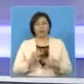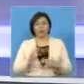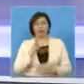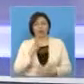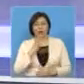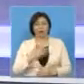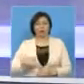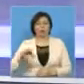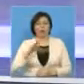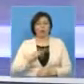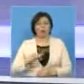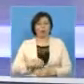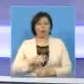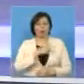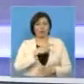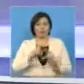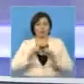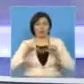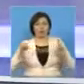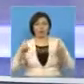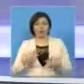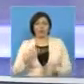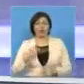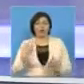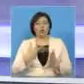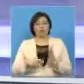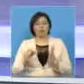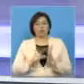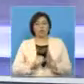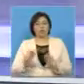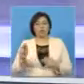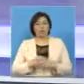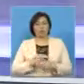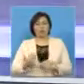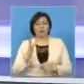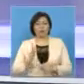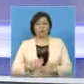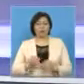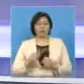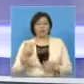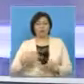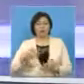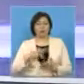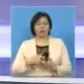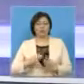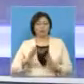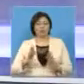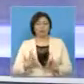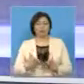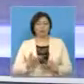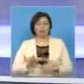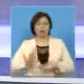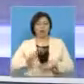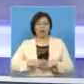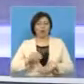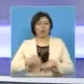таңда облыстық фтизопульмонологиялық орталығында 186 науқас ем қабылдап жатыр. 10 шақты өліктің жағдайы ауыр. Бүгін облыс